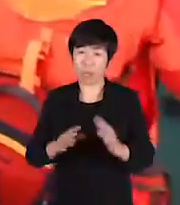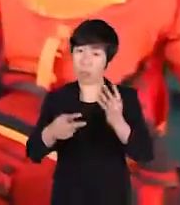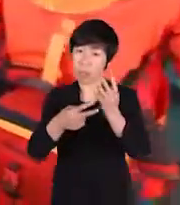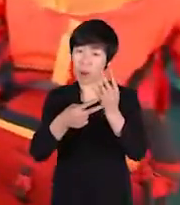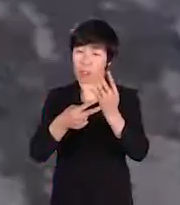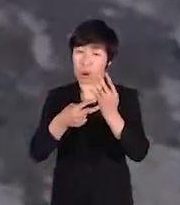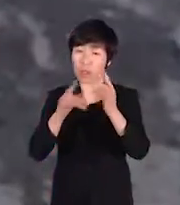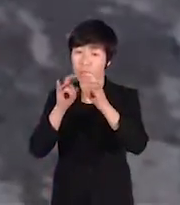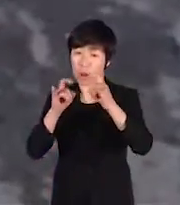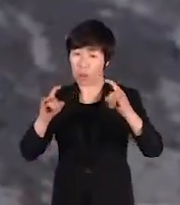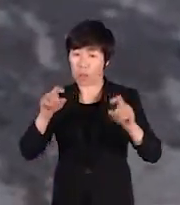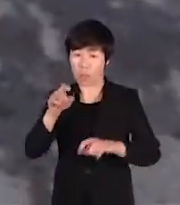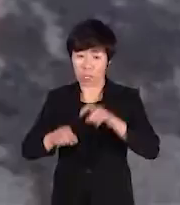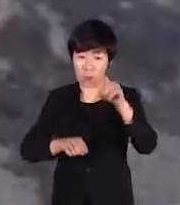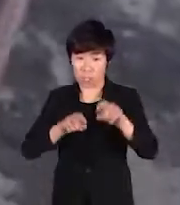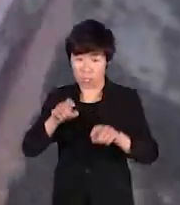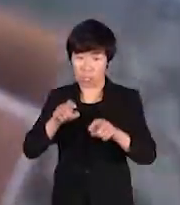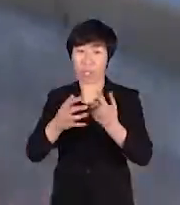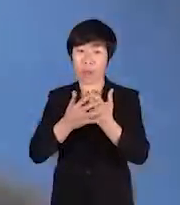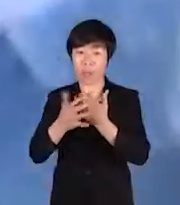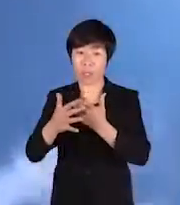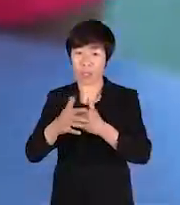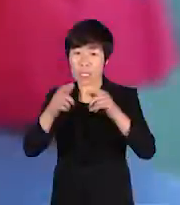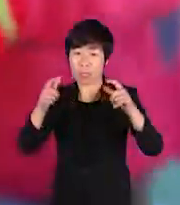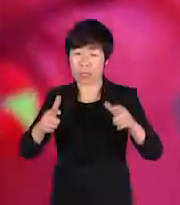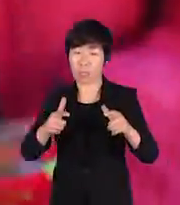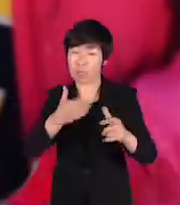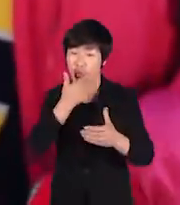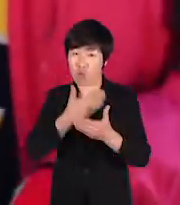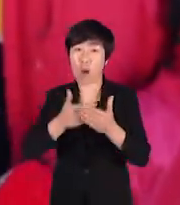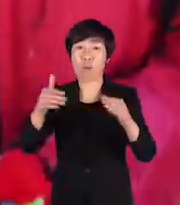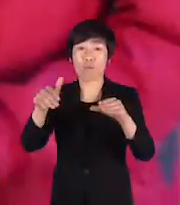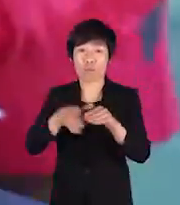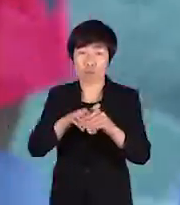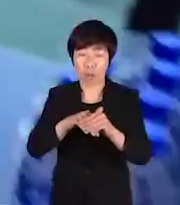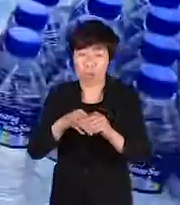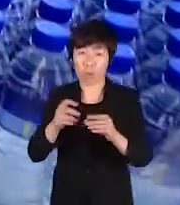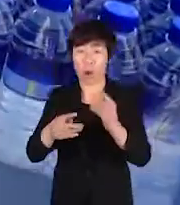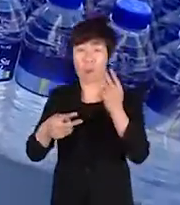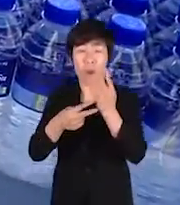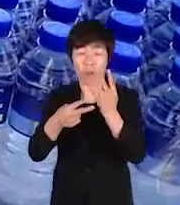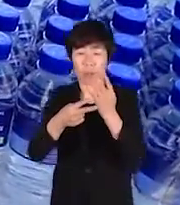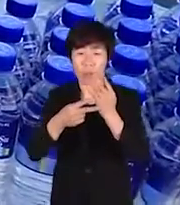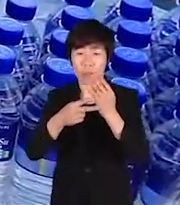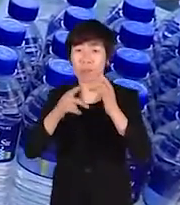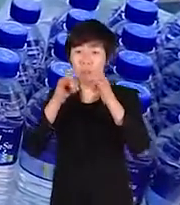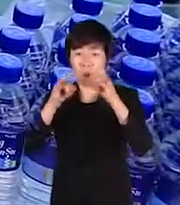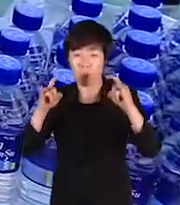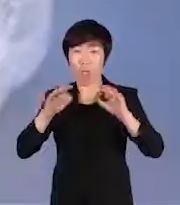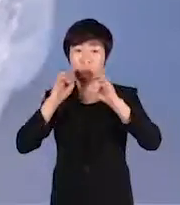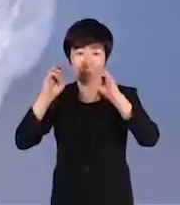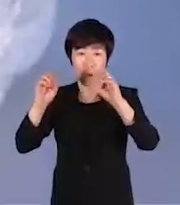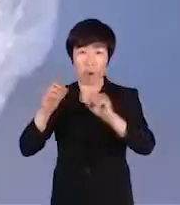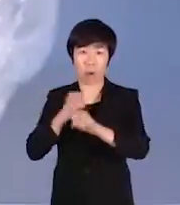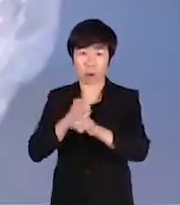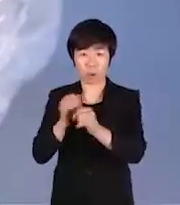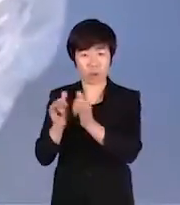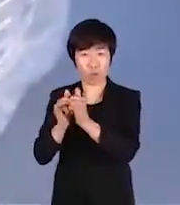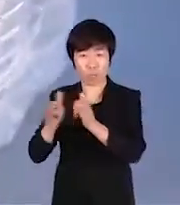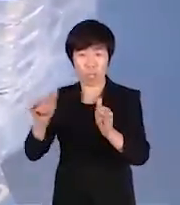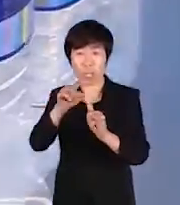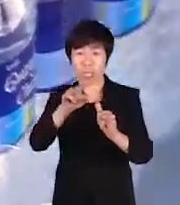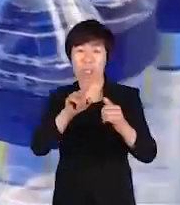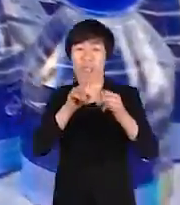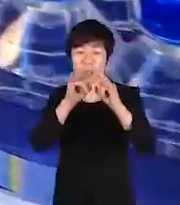병영성 걷기 대회는요, 지역의 소중한 문화, 역사 자원인 병영성을 널리 알리고 주민들이 병영성에